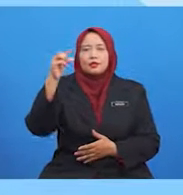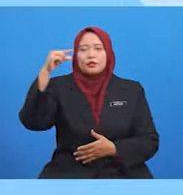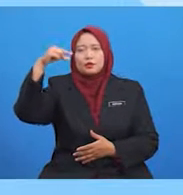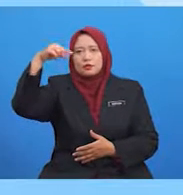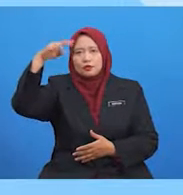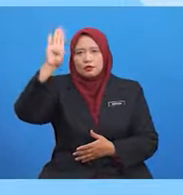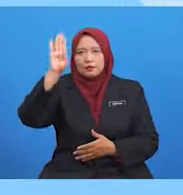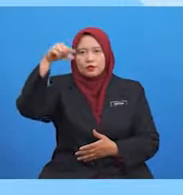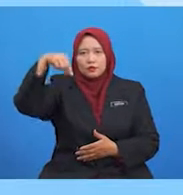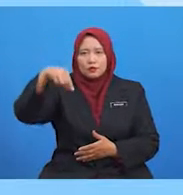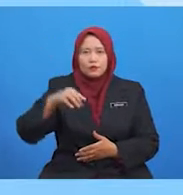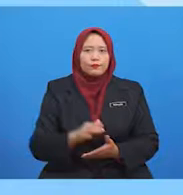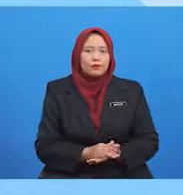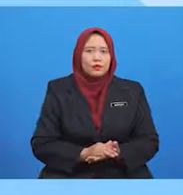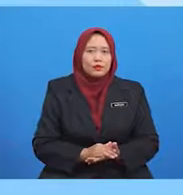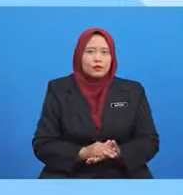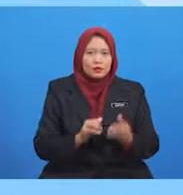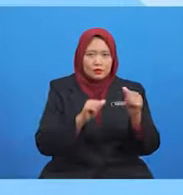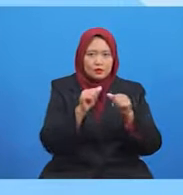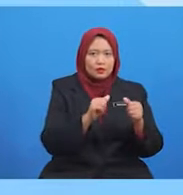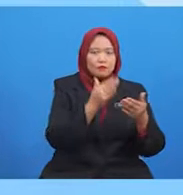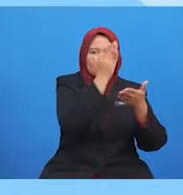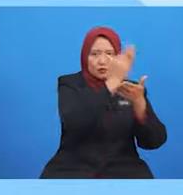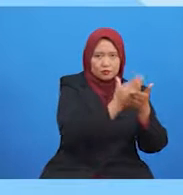keaktifan separuh hayat ialah